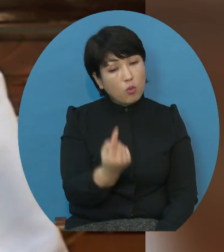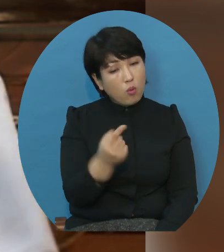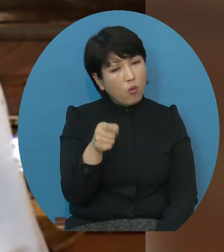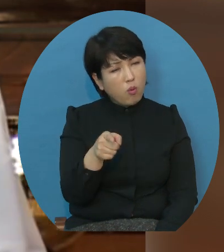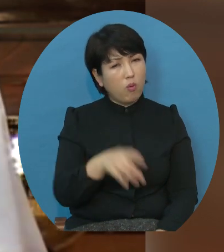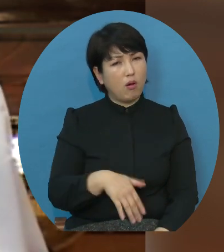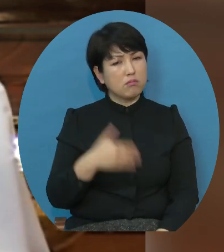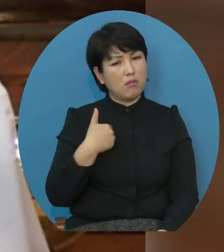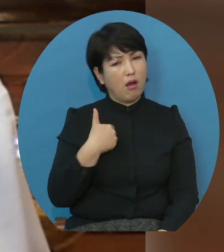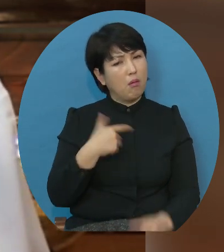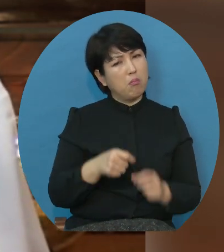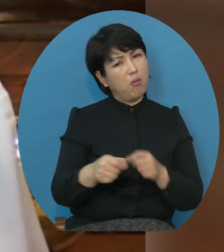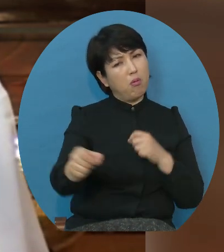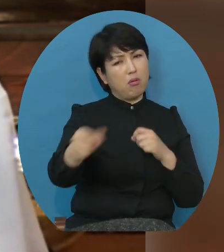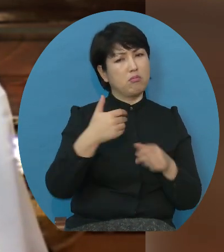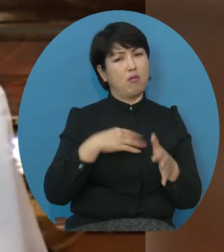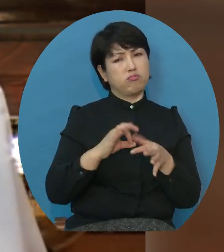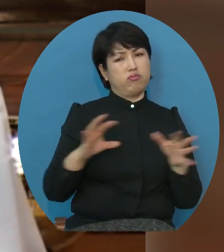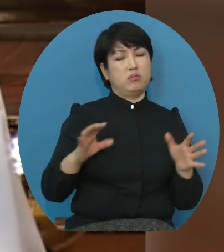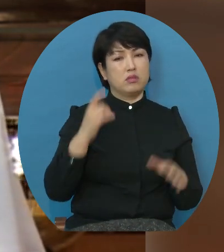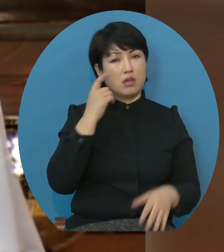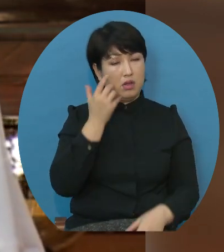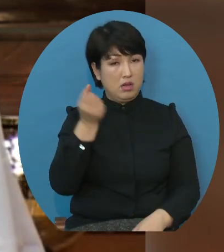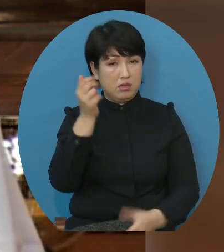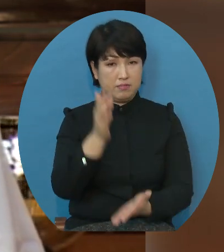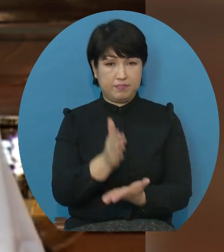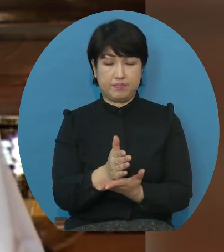도라는 것을 멀리 생각하면 됩니다